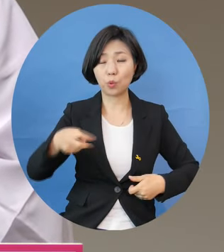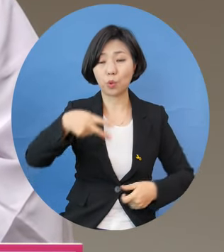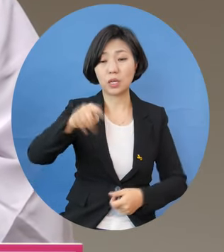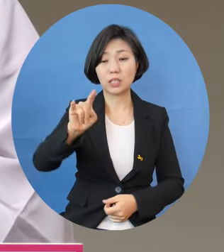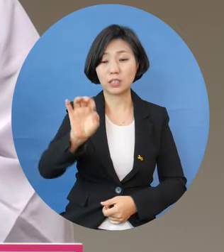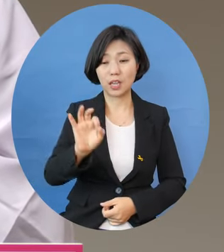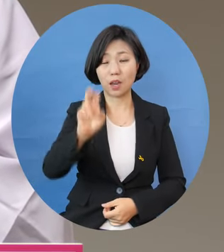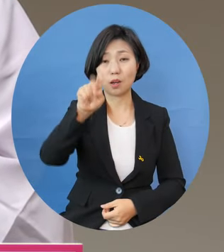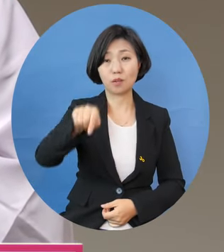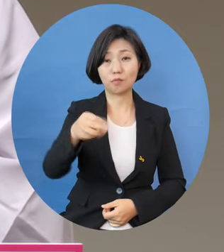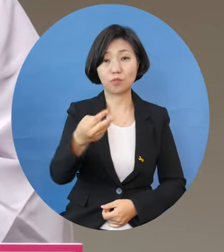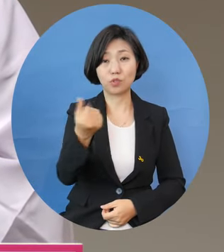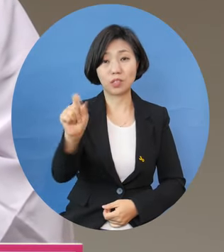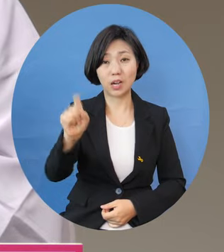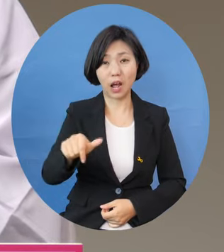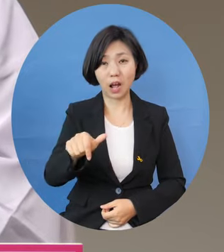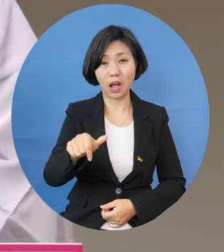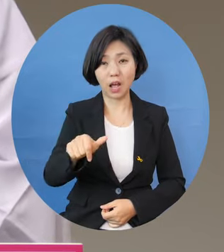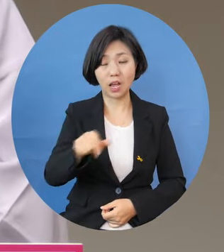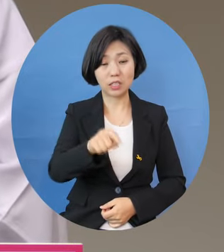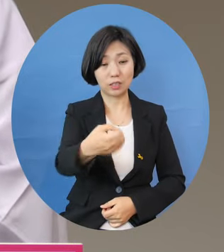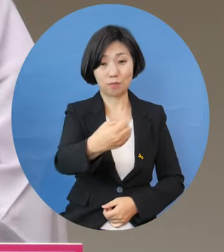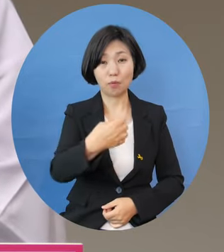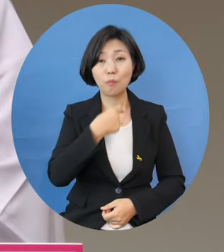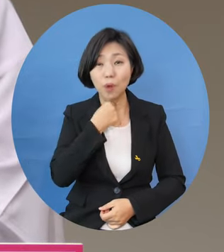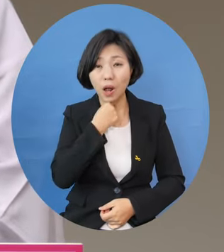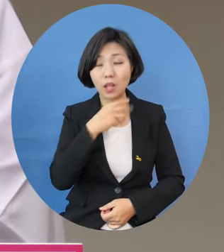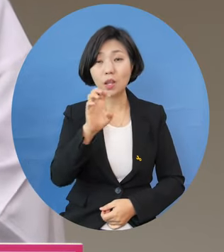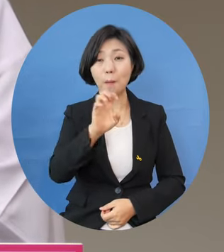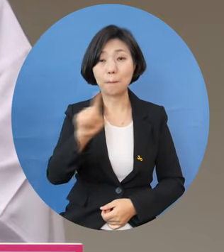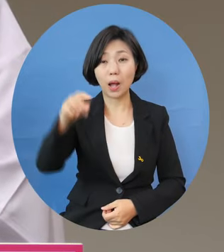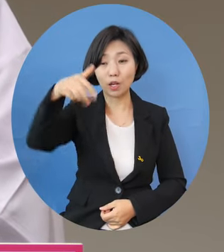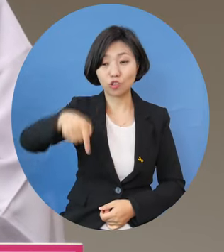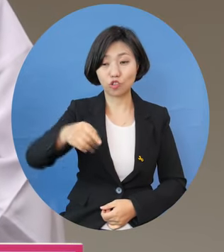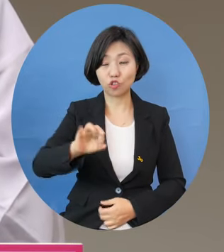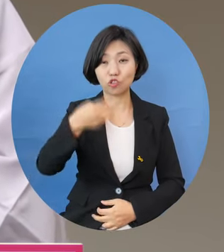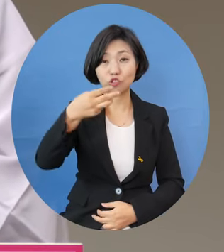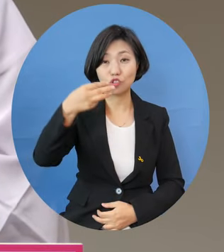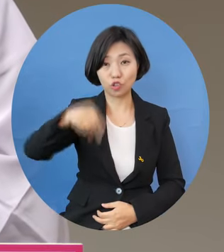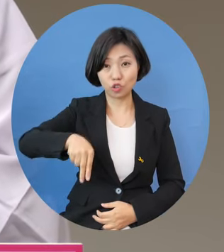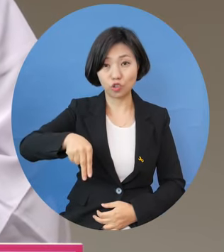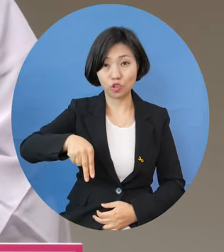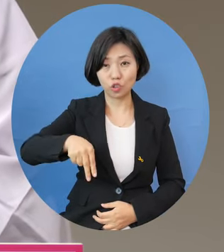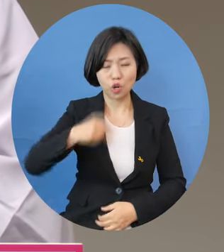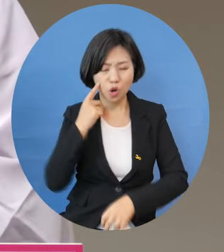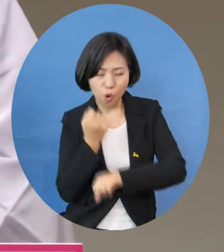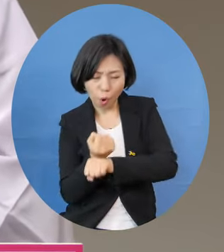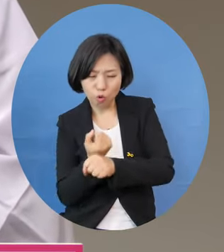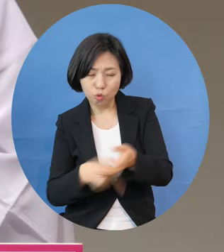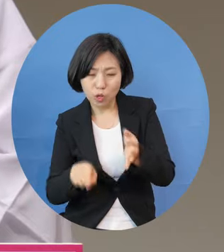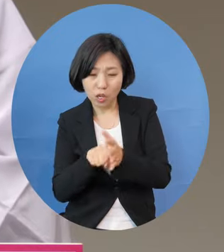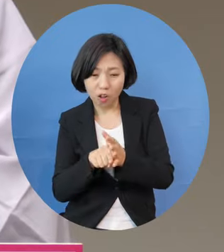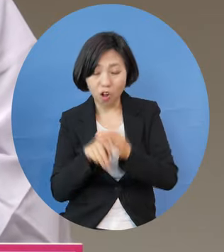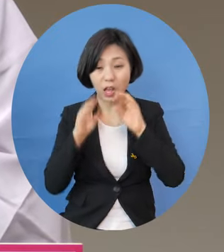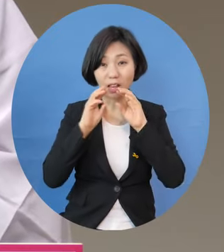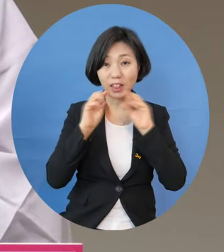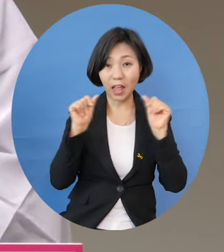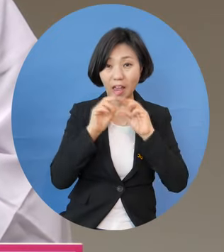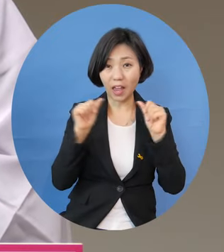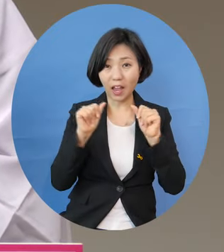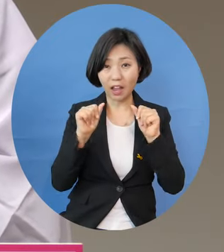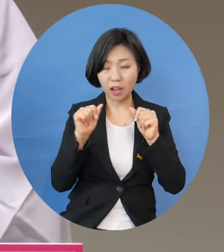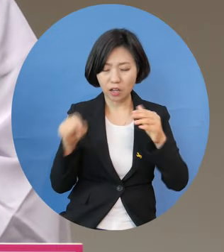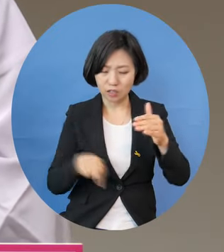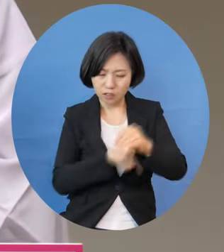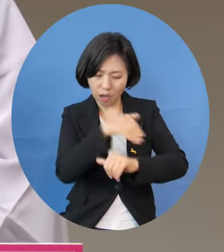연구하려면, 파충류에 대해서 연구하려면 세계에서 뭐 화석 같은 거 이런 거 좀 알아야 될 거 아니야, 그지? 네. 지질 같은 거 좀 알아야 될 거 안